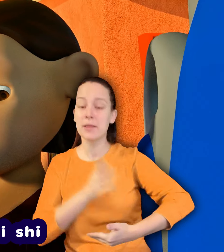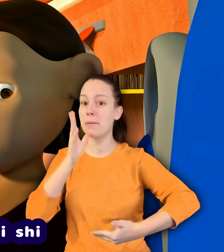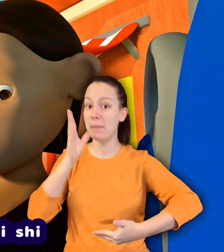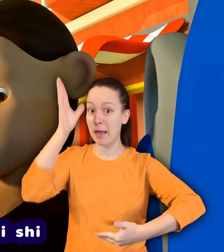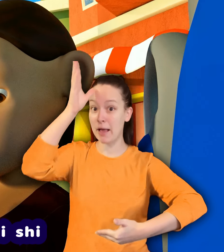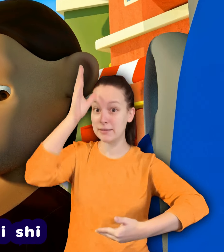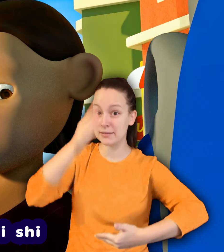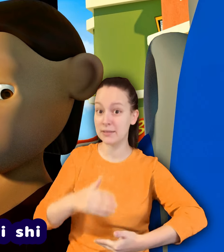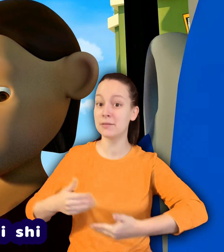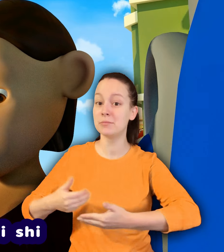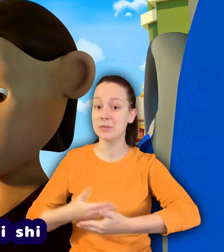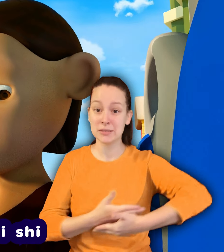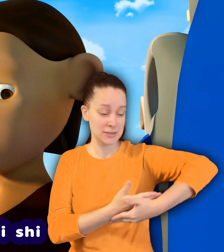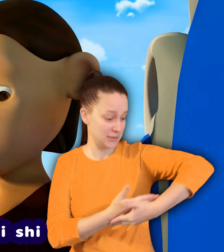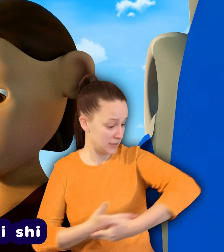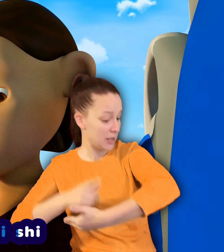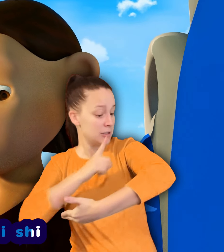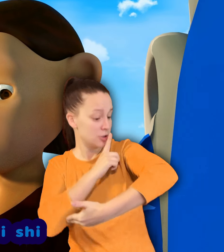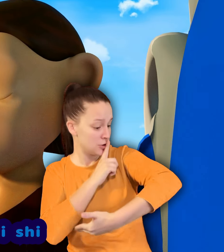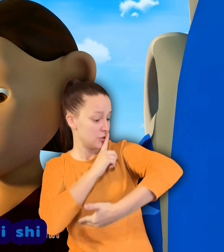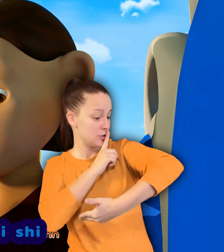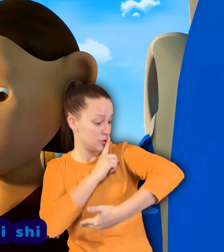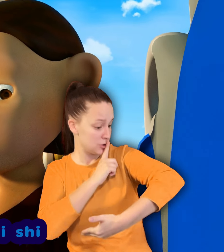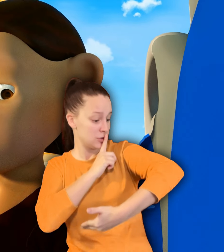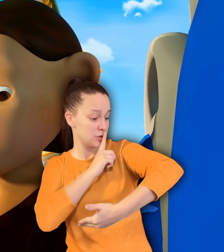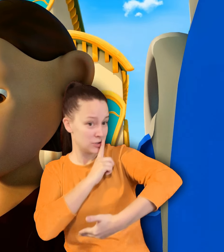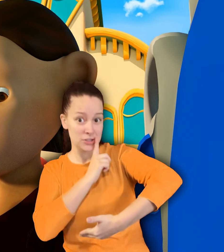お母さんバスのお父さん